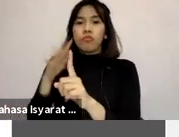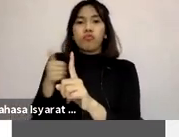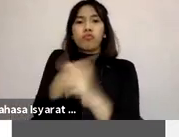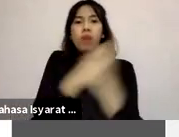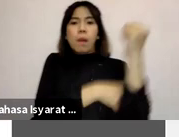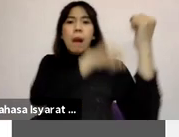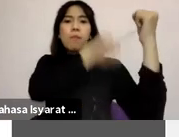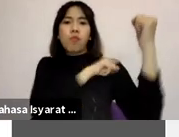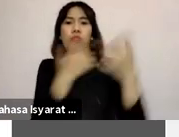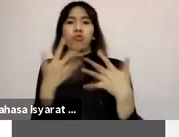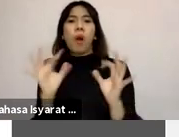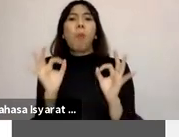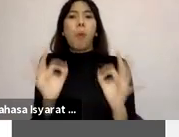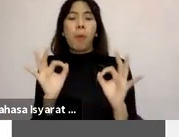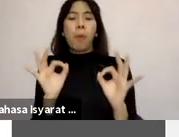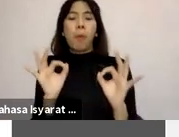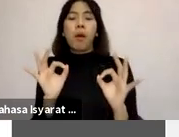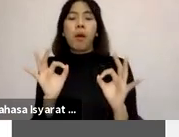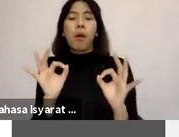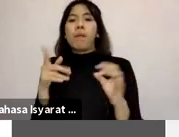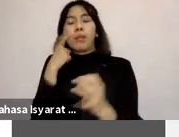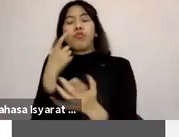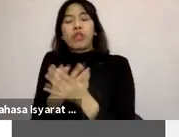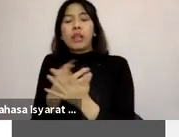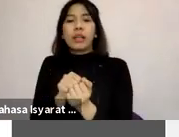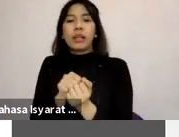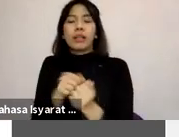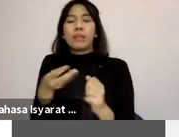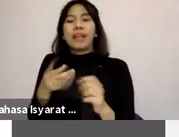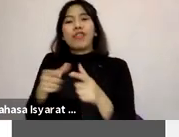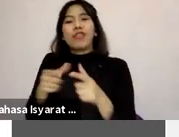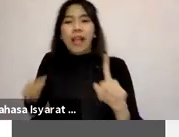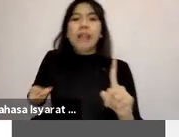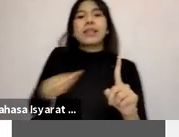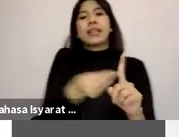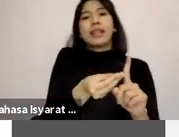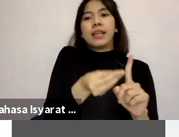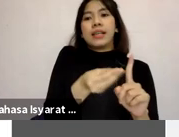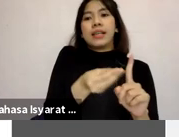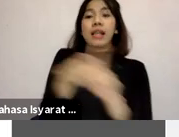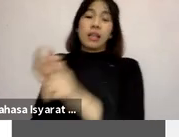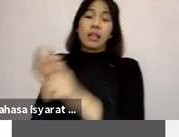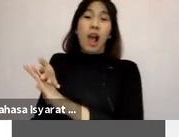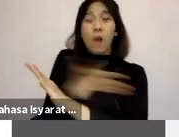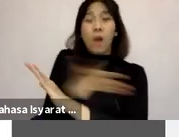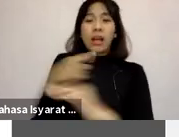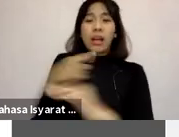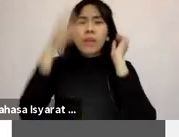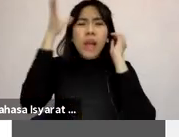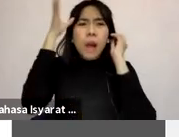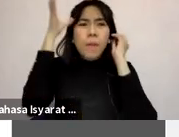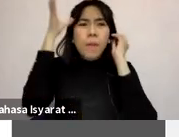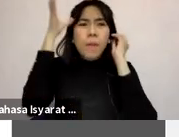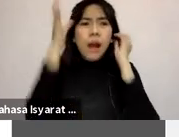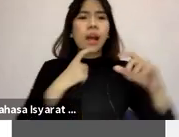isyarat di dalam sidang-sidang depan Nah mengingat hal itu pada saat itu kami belum paham tentang adanya skkni ini